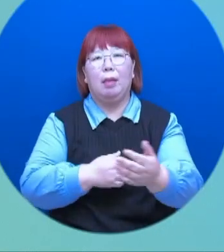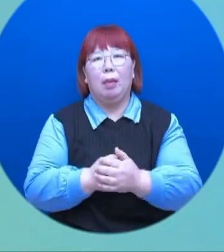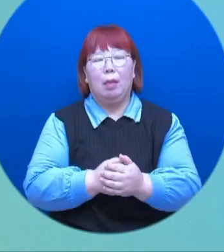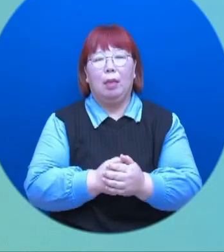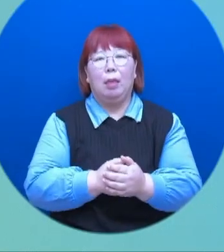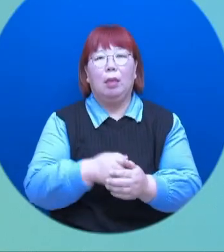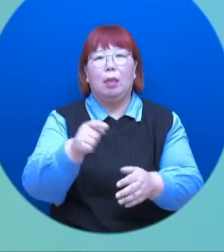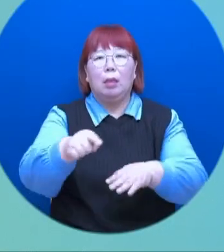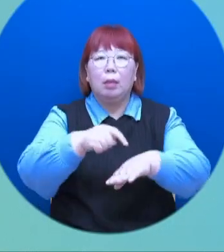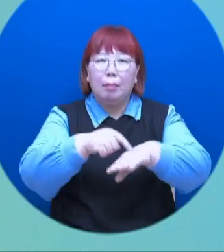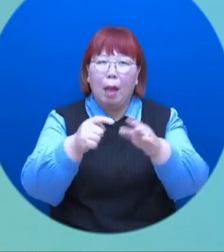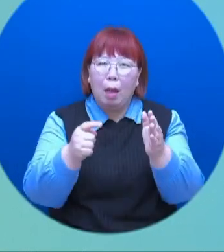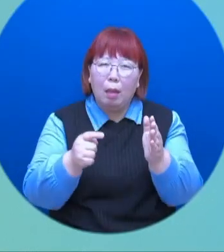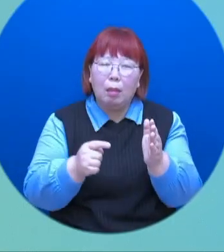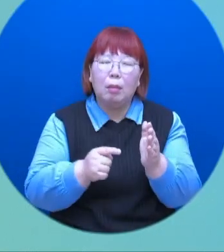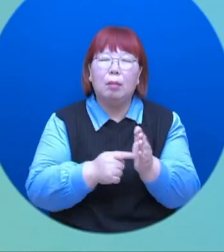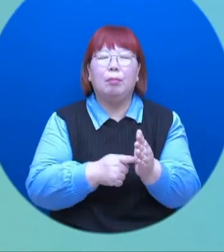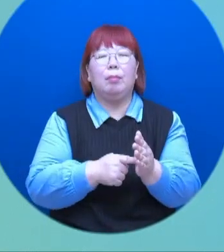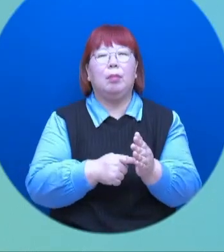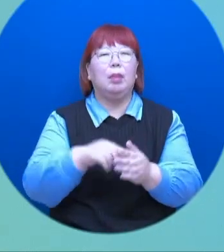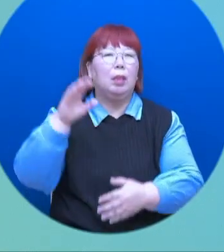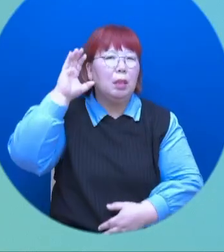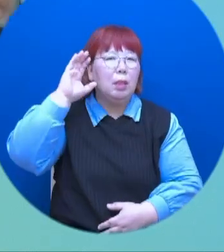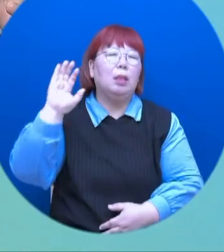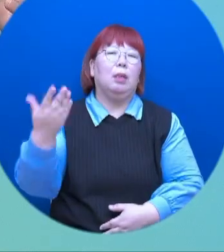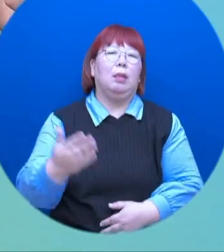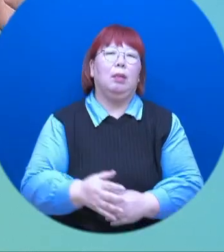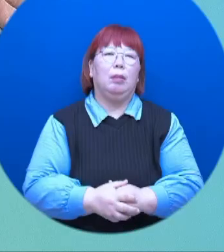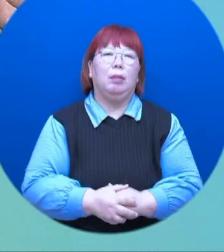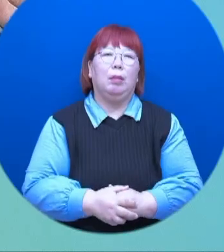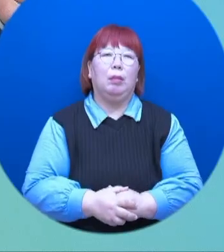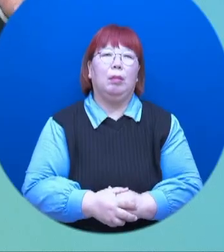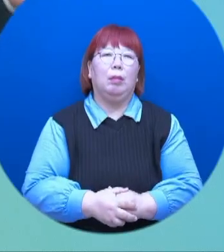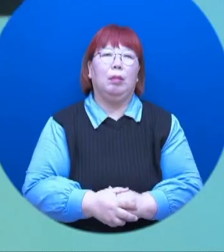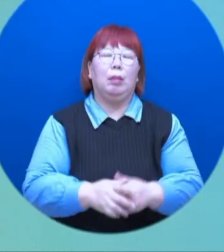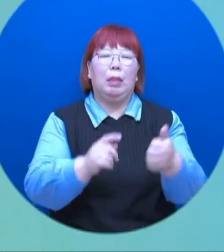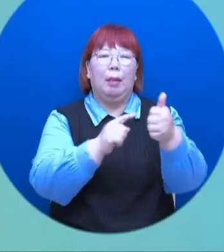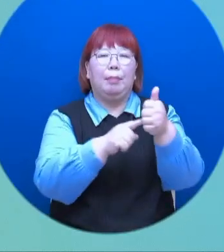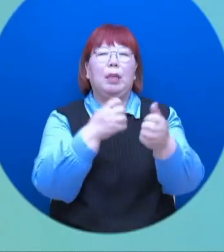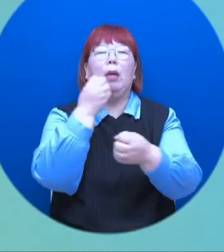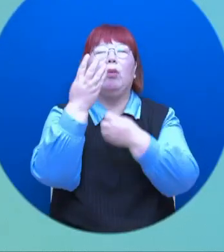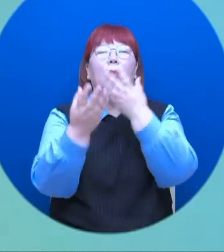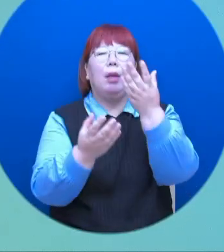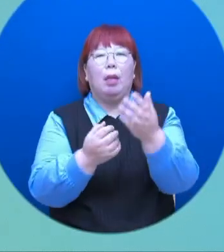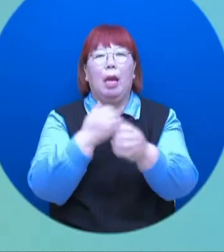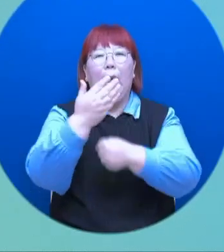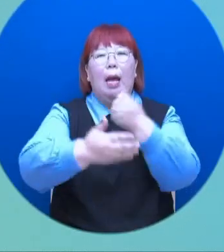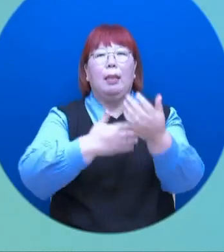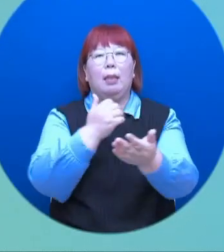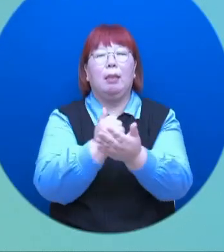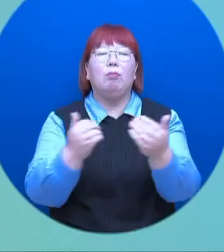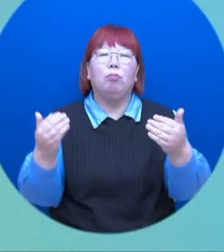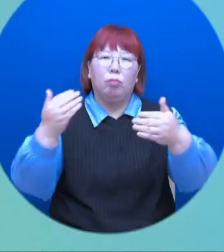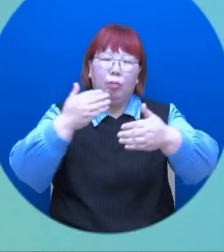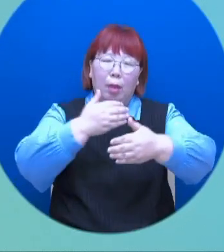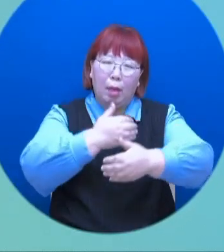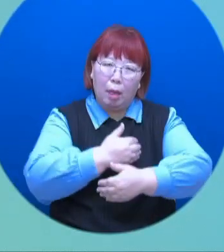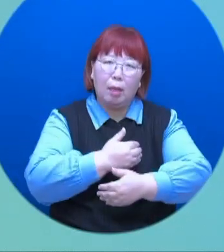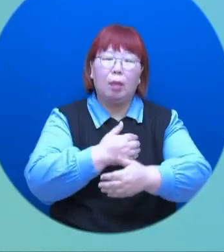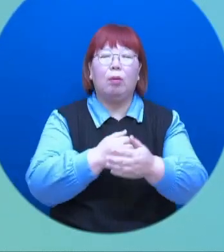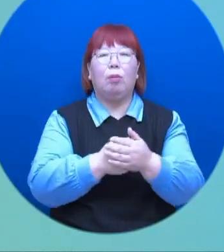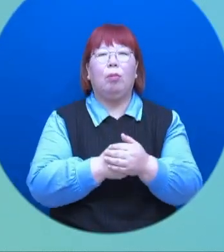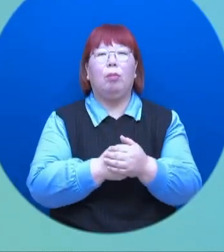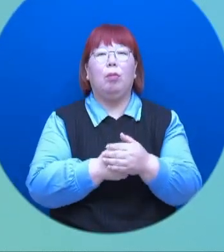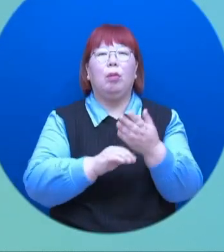그 마음이 밀려오는 거예요. 그는 고백해요. 하나님 품에 안기는 포근함,